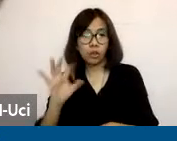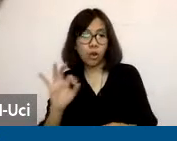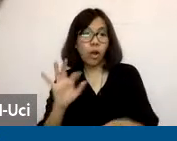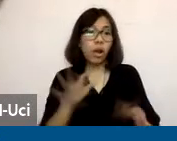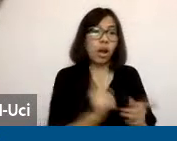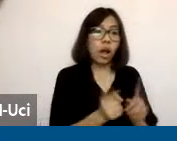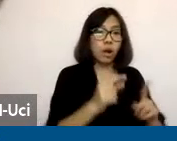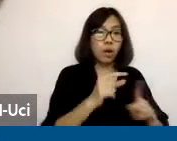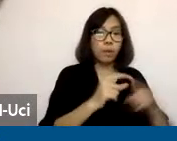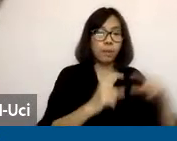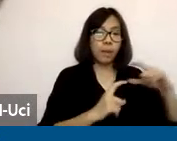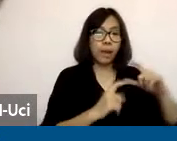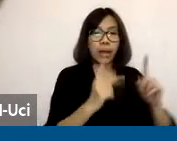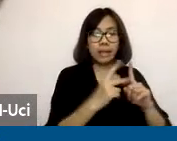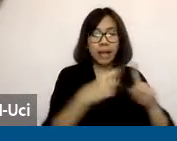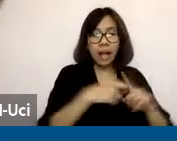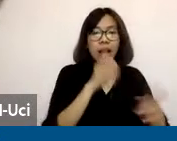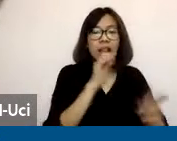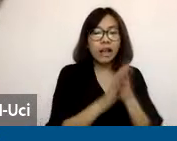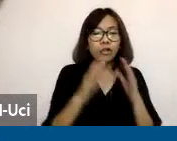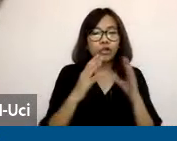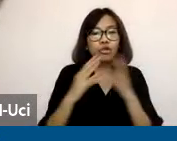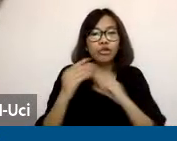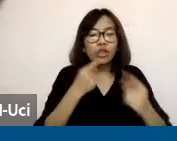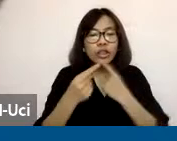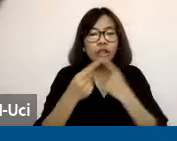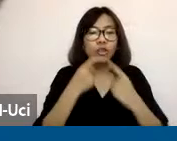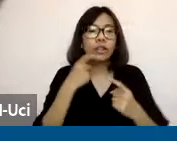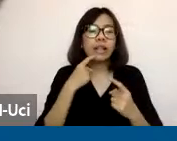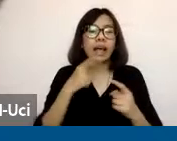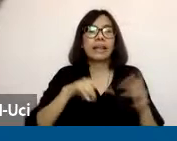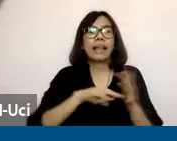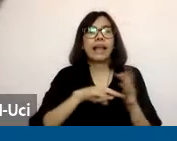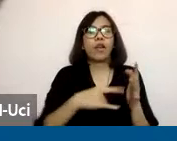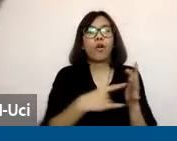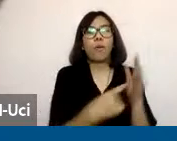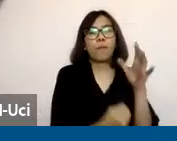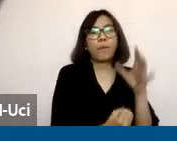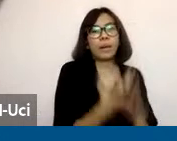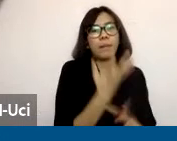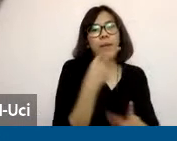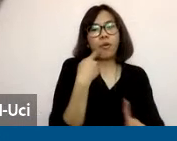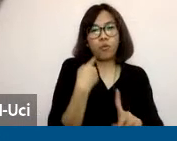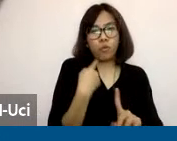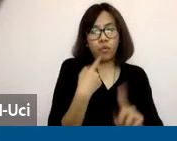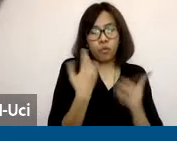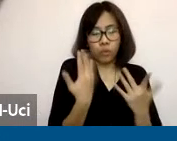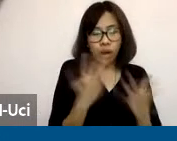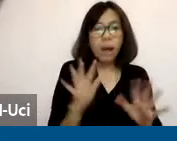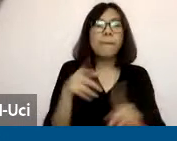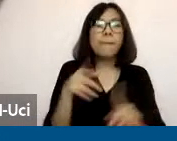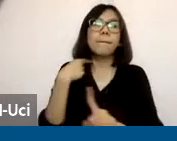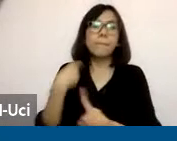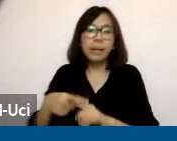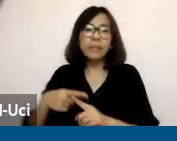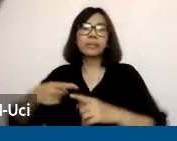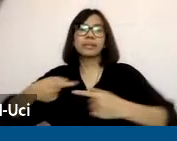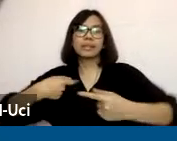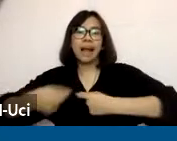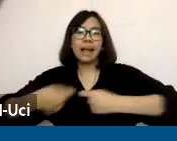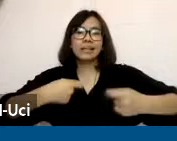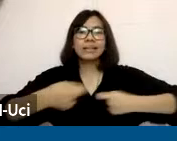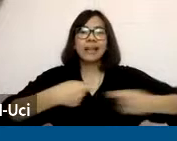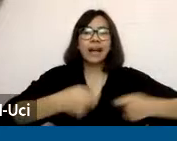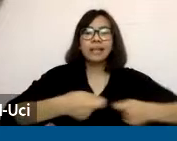masuk kepada situasi perkembangan teknologi dan juga perkembangan atau transaksi elektronik yang mana Indonesia